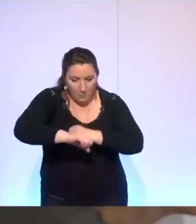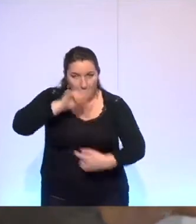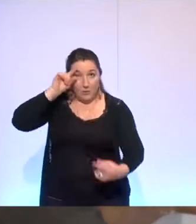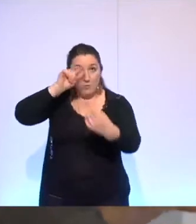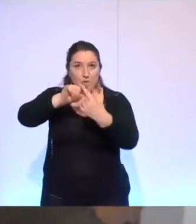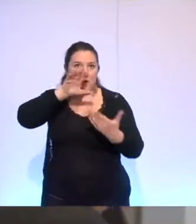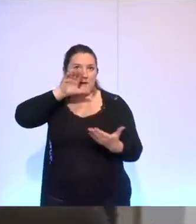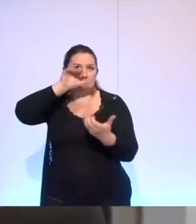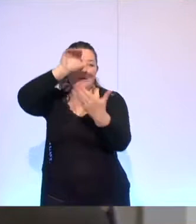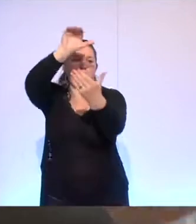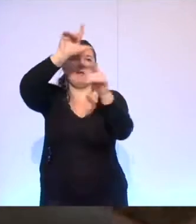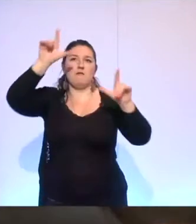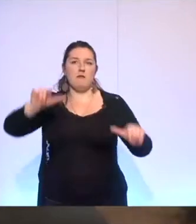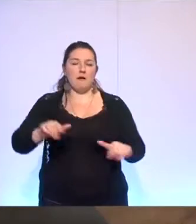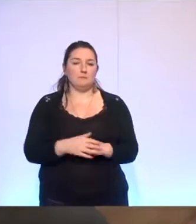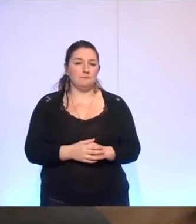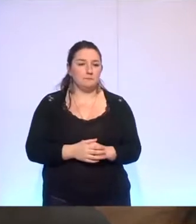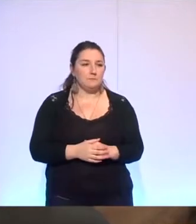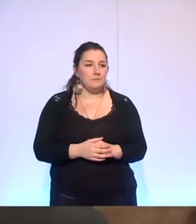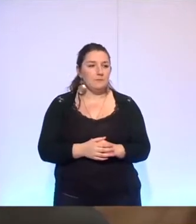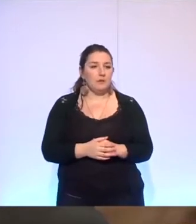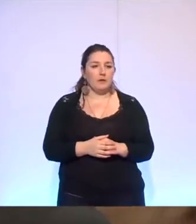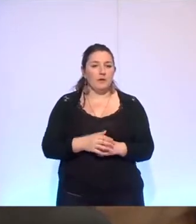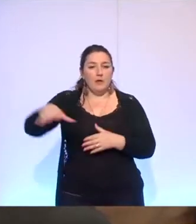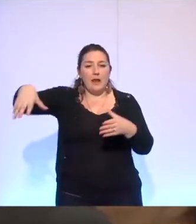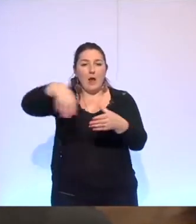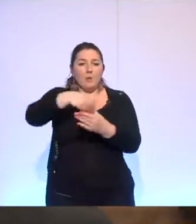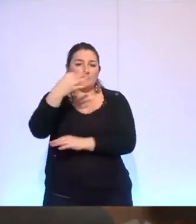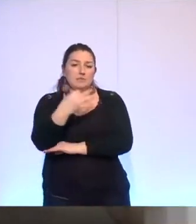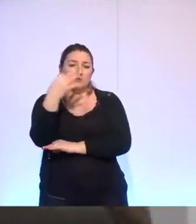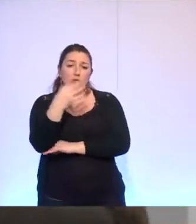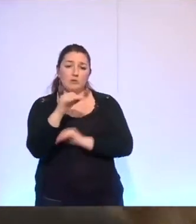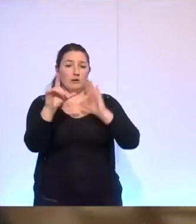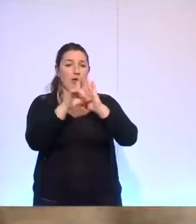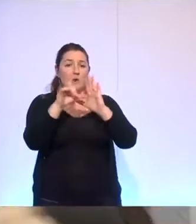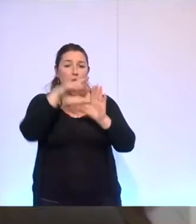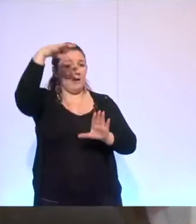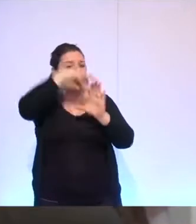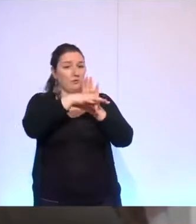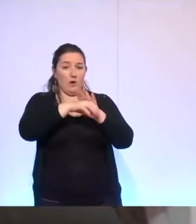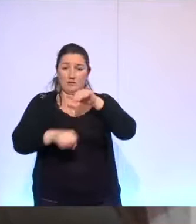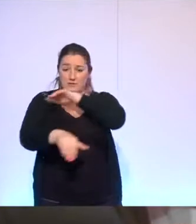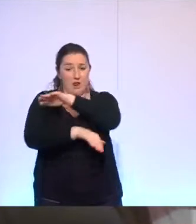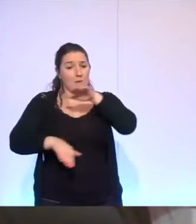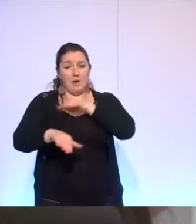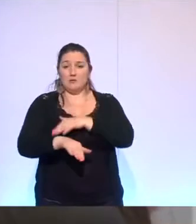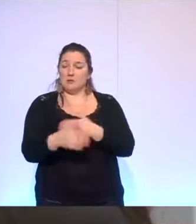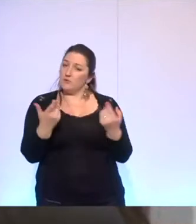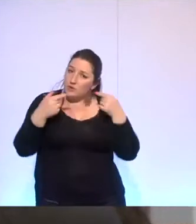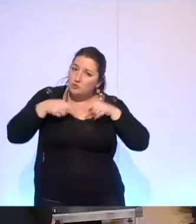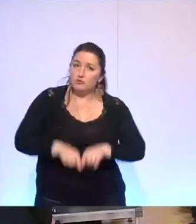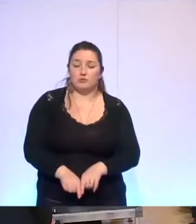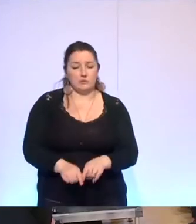L'application du principe de la représentation proportionnelle est le fondement même de la loi électorale. Elle est, vous le savez, gage de justice et